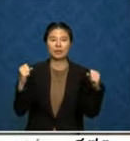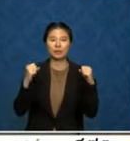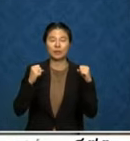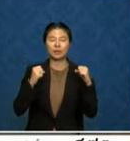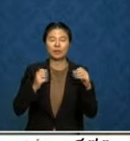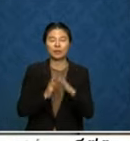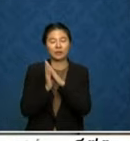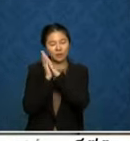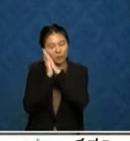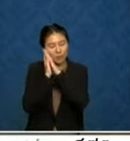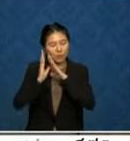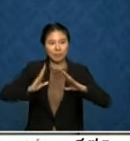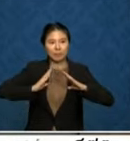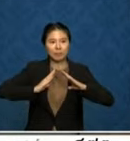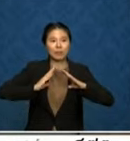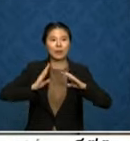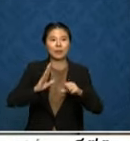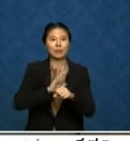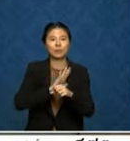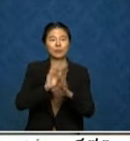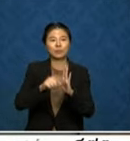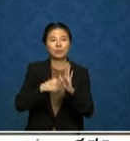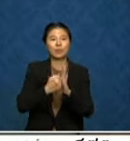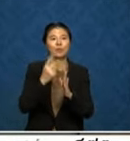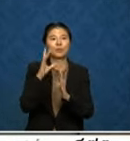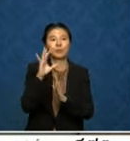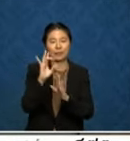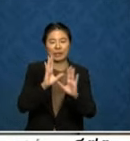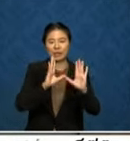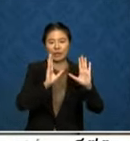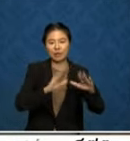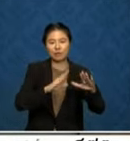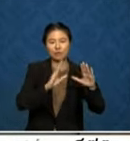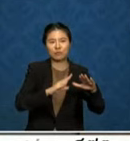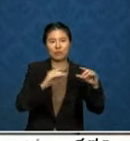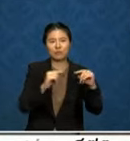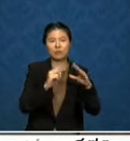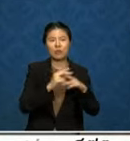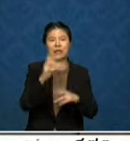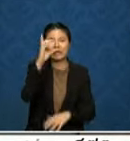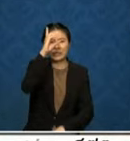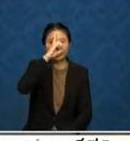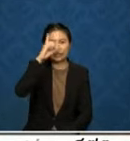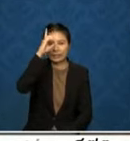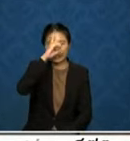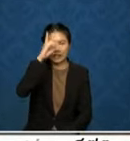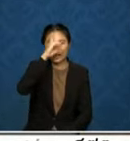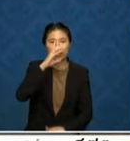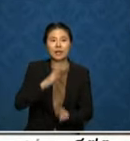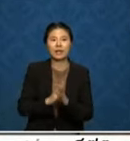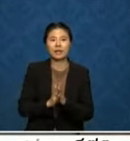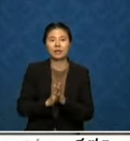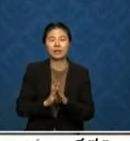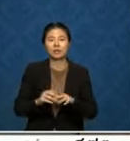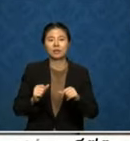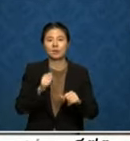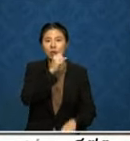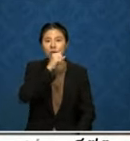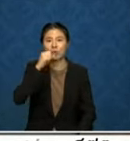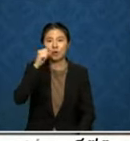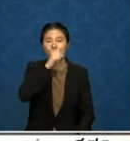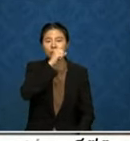พักผ่อนให้เพียงพอสุดท้ายก็คงฝากไปยังบุคคลที่มีชื่อเสียงทั้งหลายไม่ว่าจะเป็นดารา